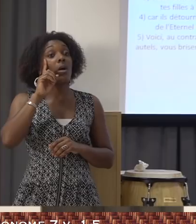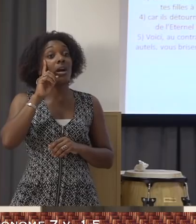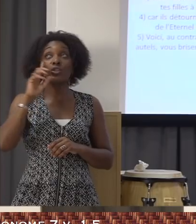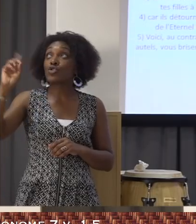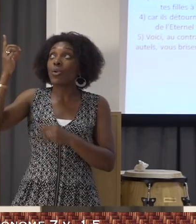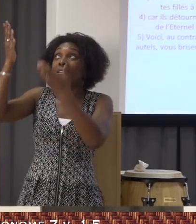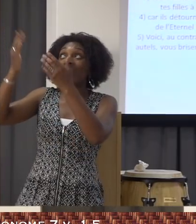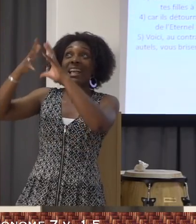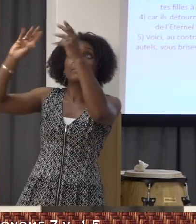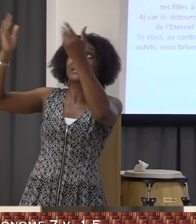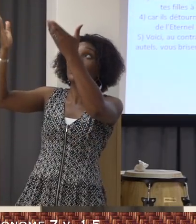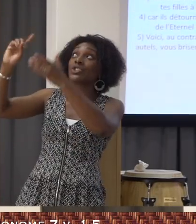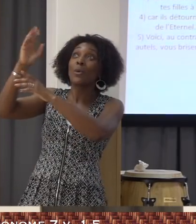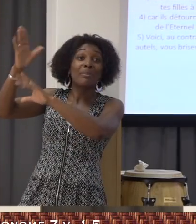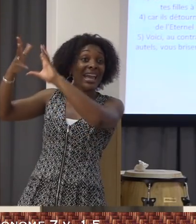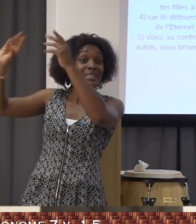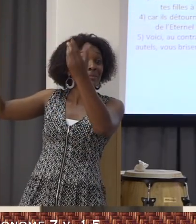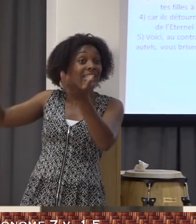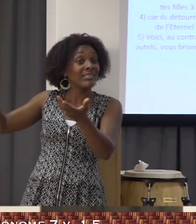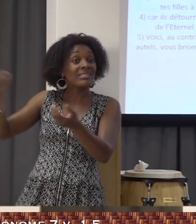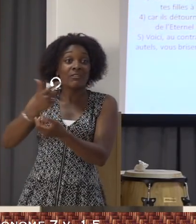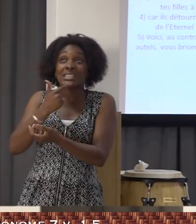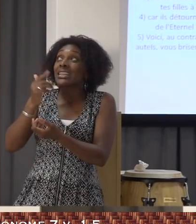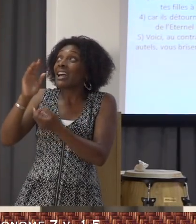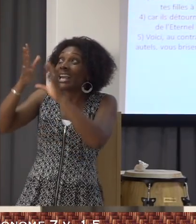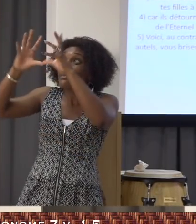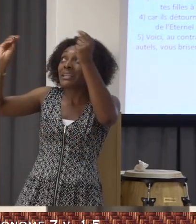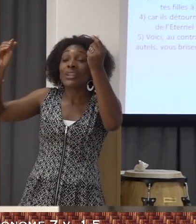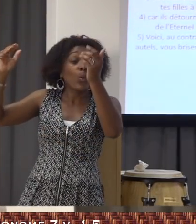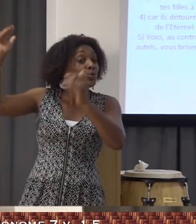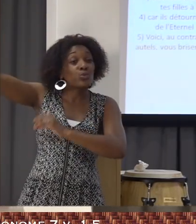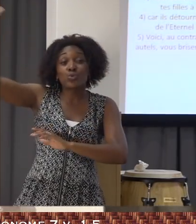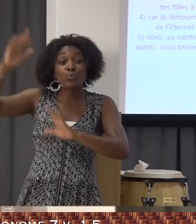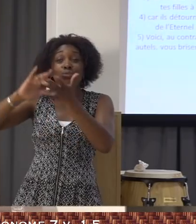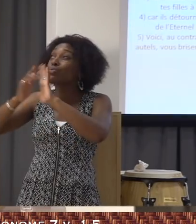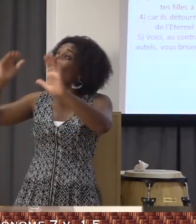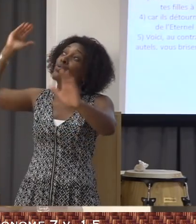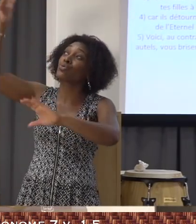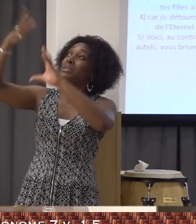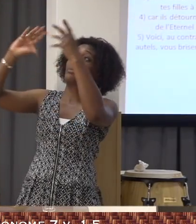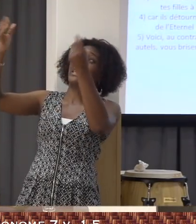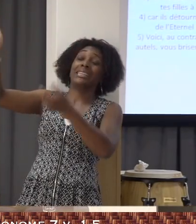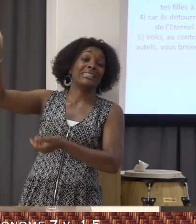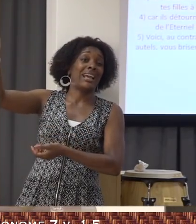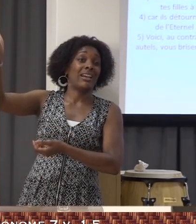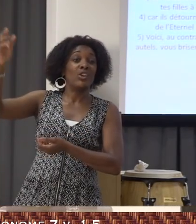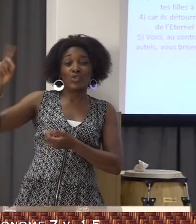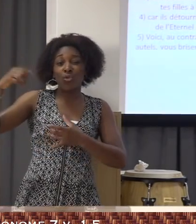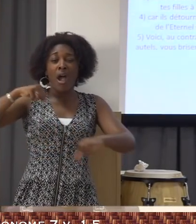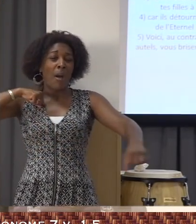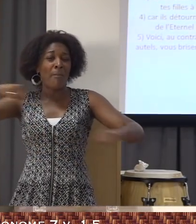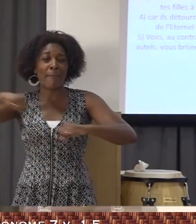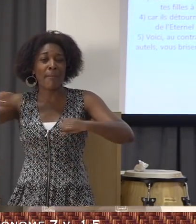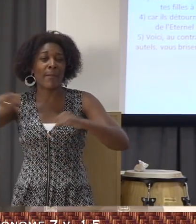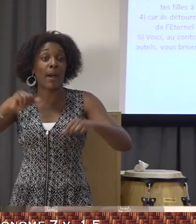est spirituel et le spirituel prédomine sur tout. Quand Dieu il